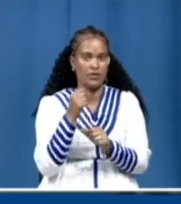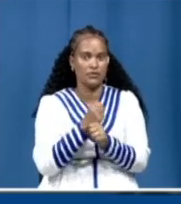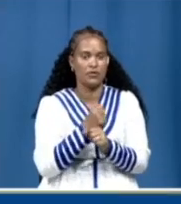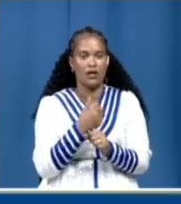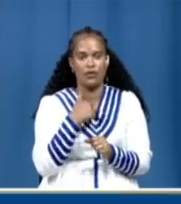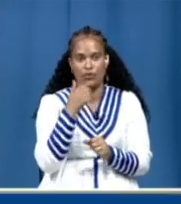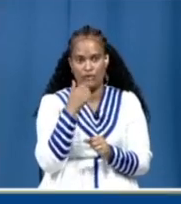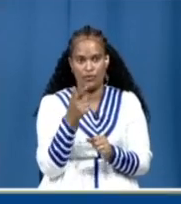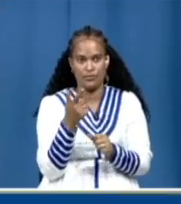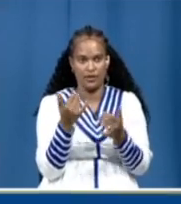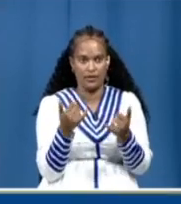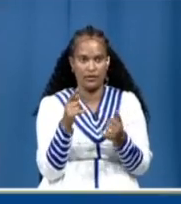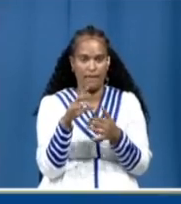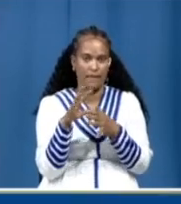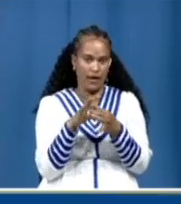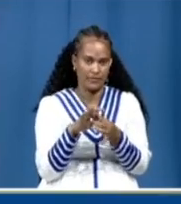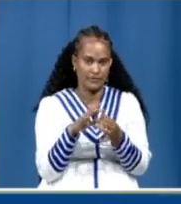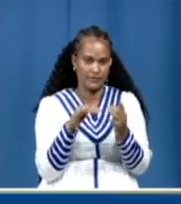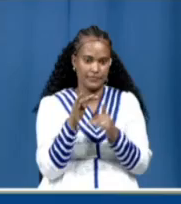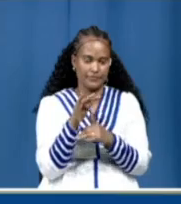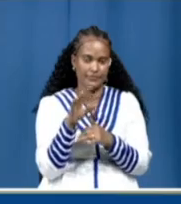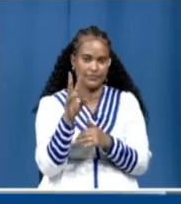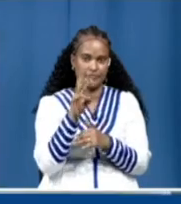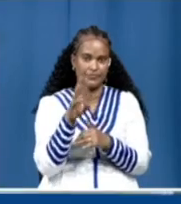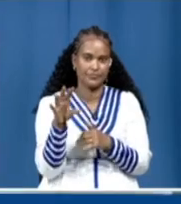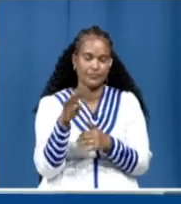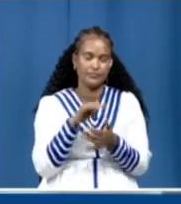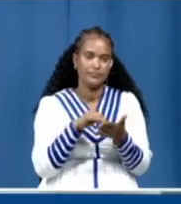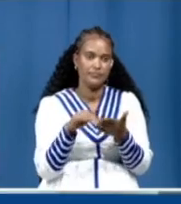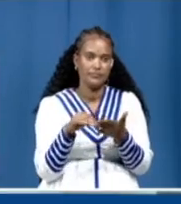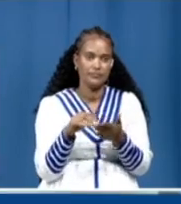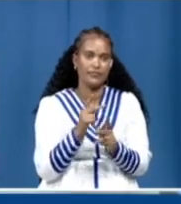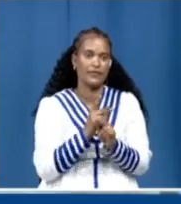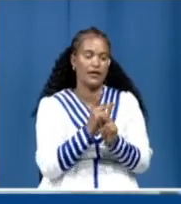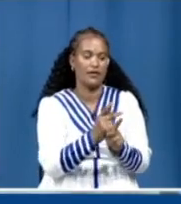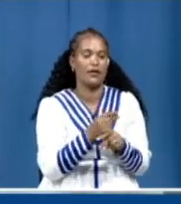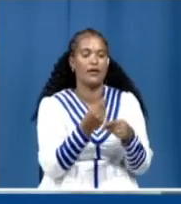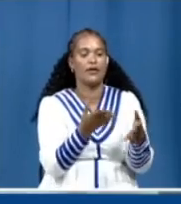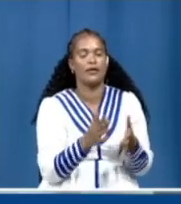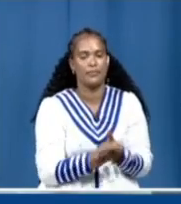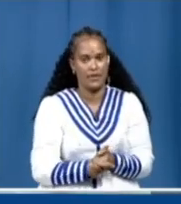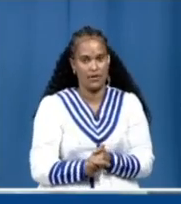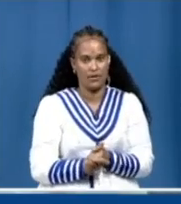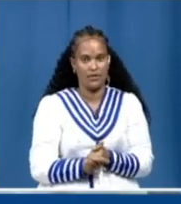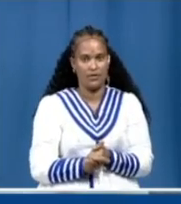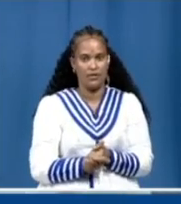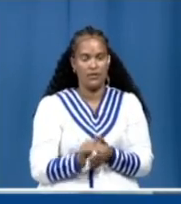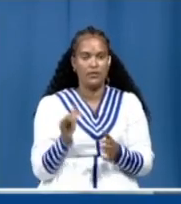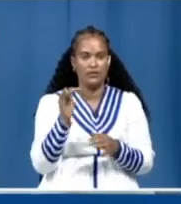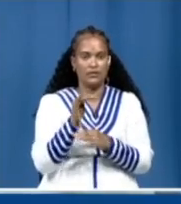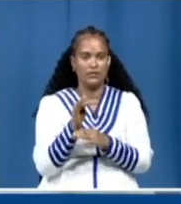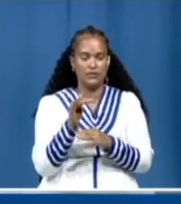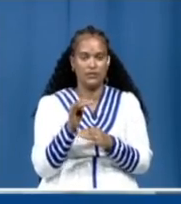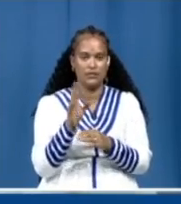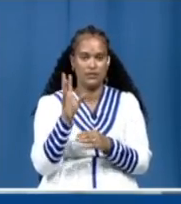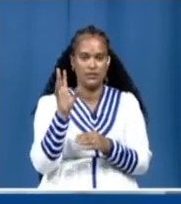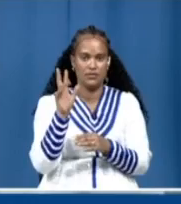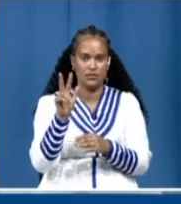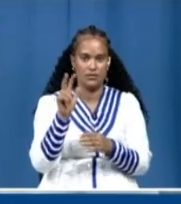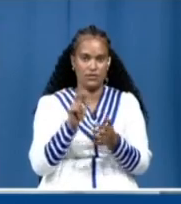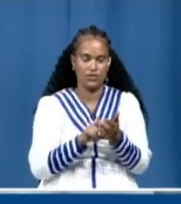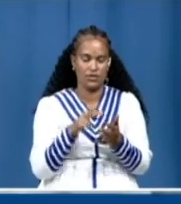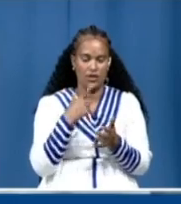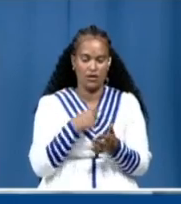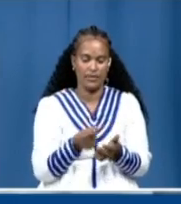ይስራሕ ኣሎ ኢሎም። ዛጊድታ ማሕበር ልዕሊ 600 ሚልዮን ናይ ልቓሕ ግልጋሎት ሂባ ልዕሊ 3,000 ኣባላት